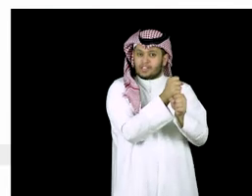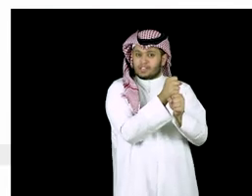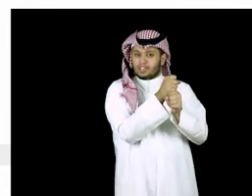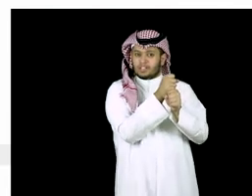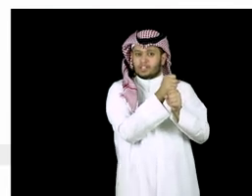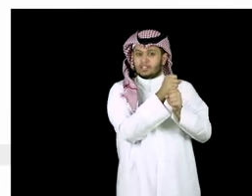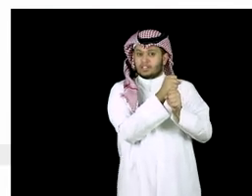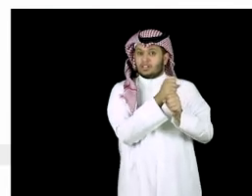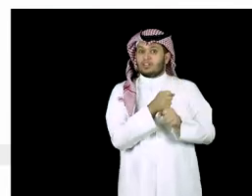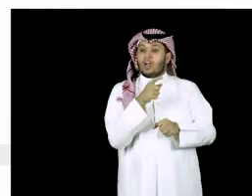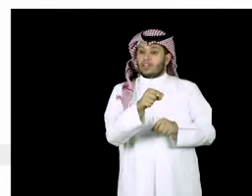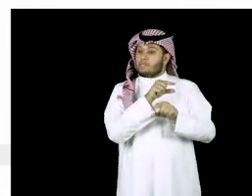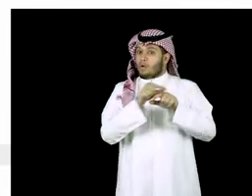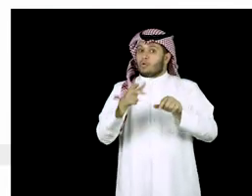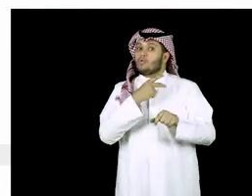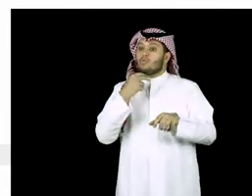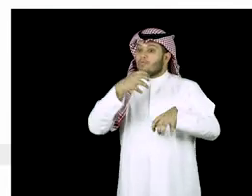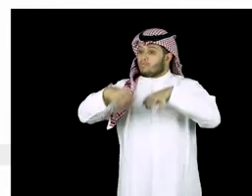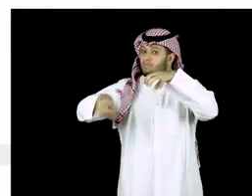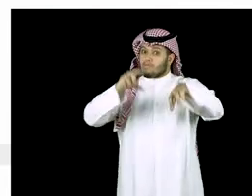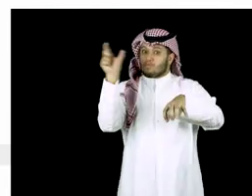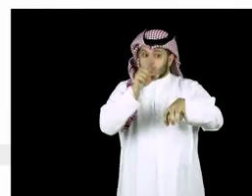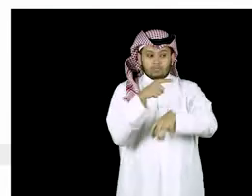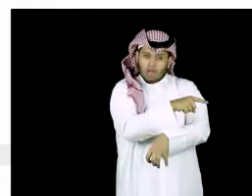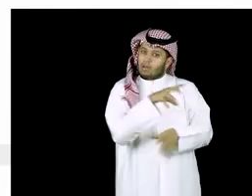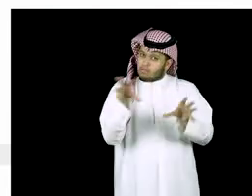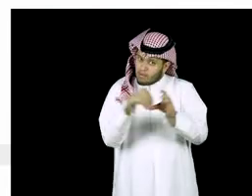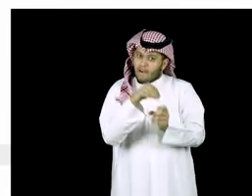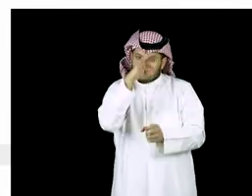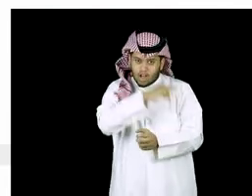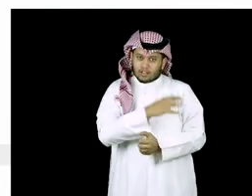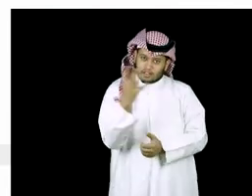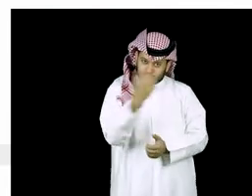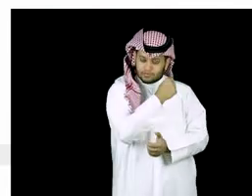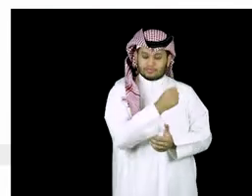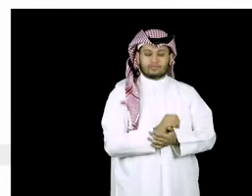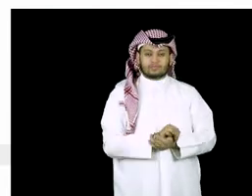الانتفاع بالمرافق العامة للمسلمين،